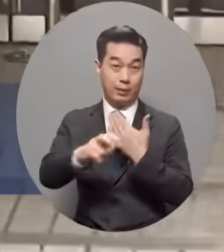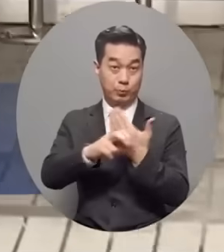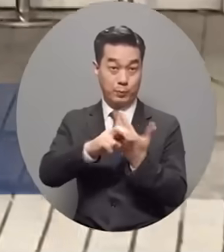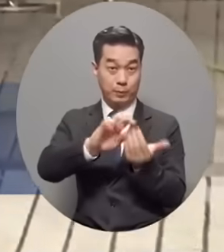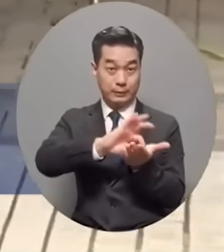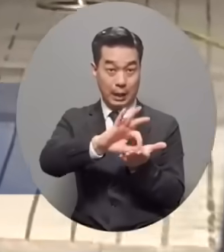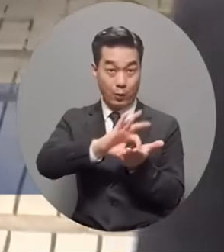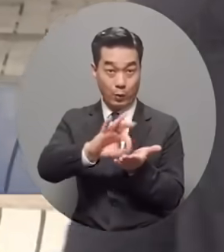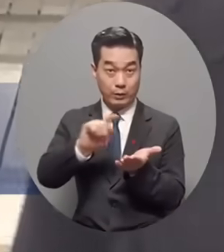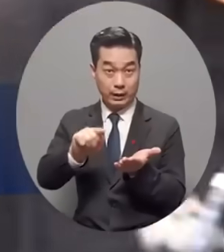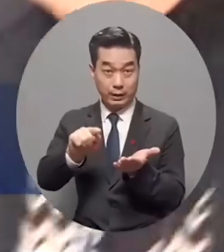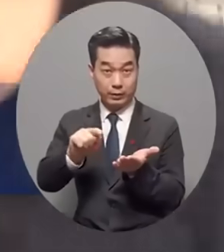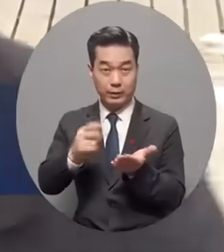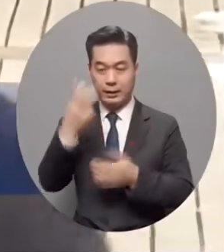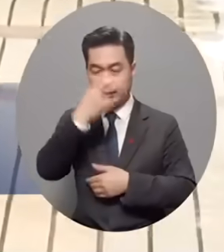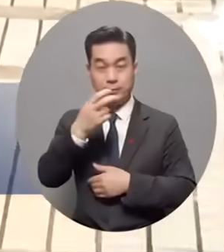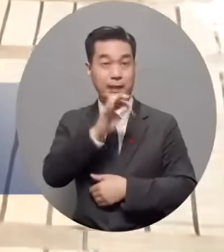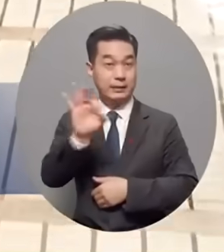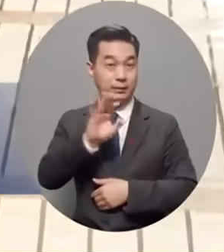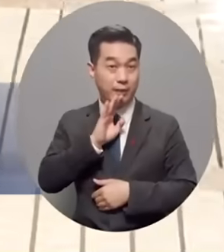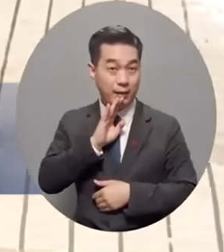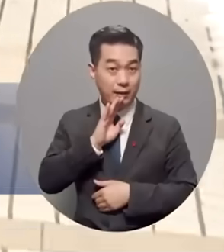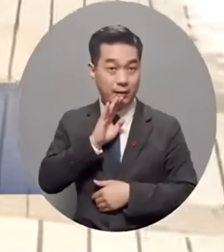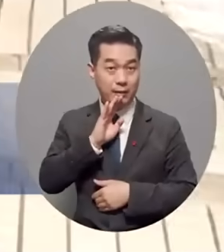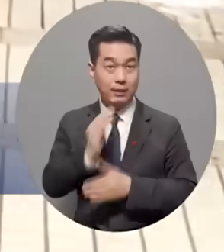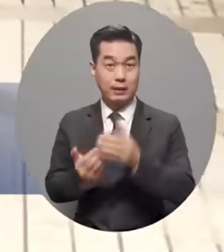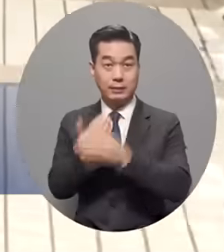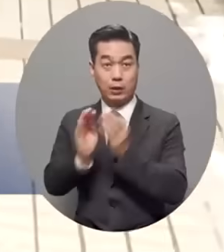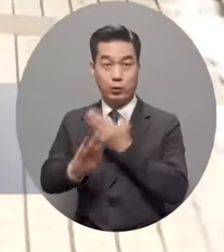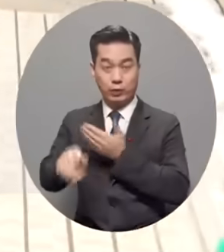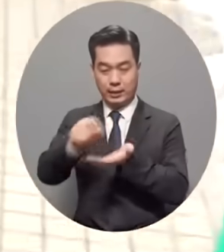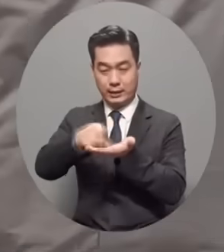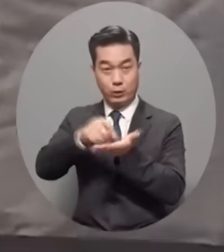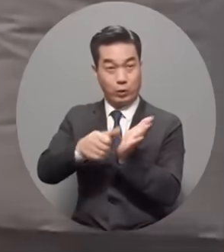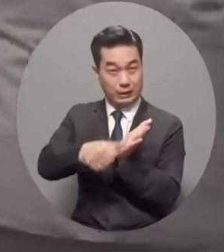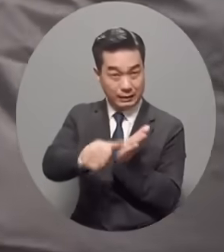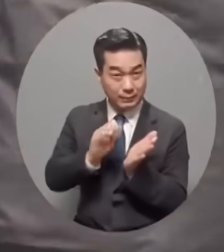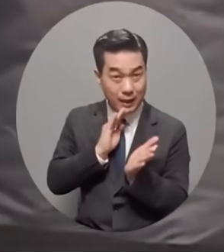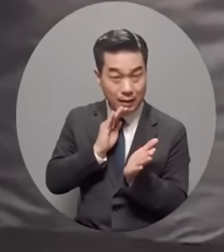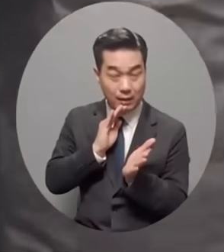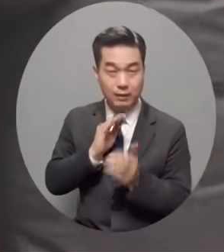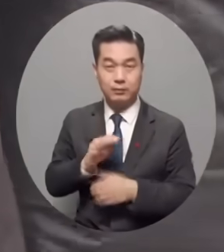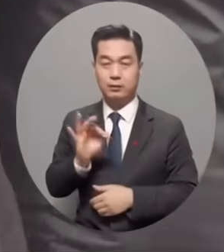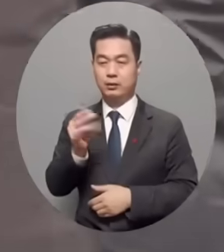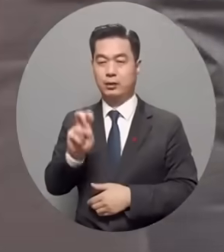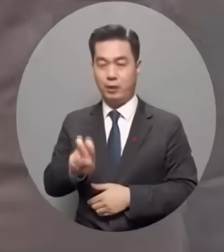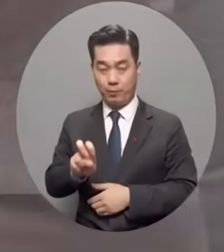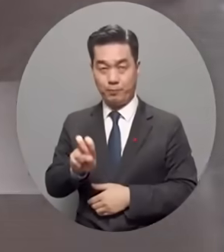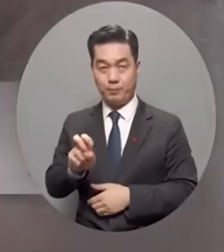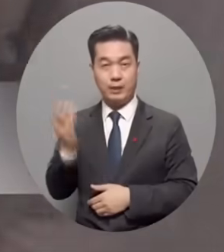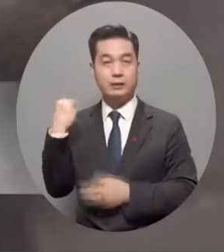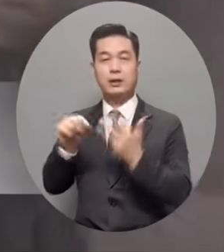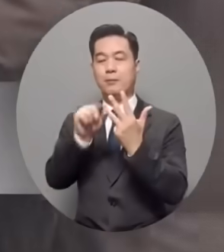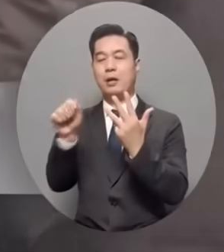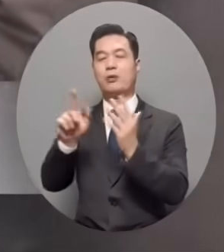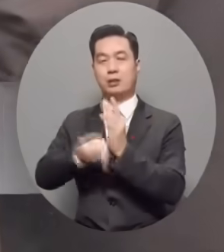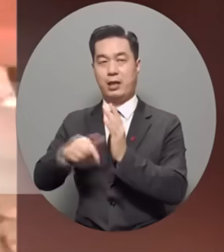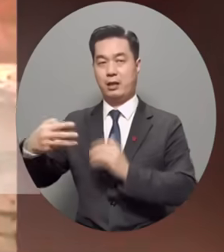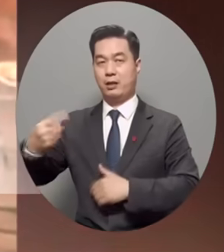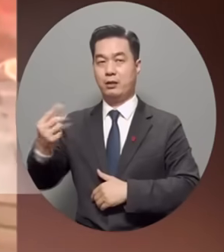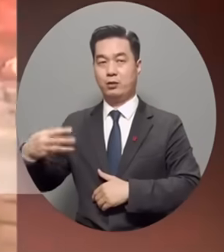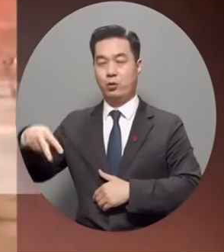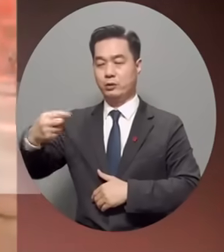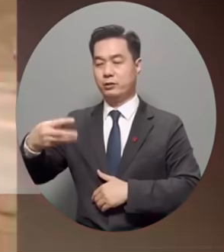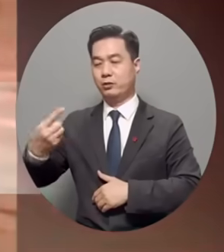인정하셨습니까? 사고 뒤 기록 삭제하신 거 맞나요? 염 씨는 지난 8월 롤스로이스를 몰다